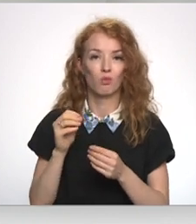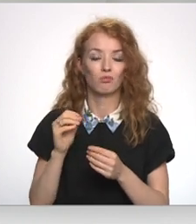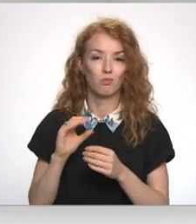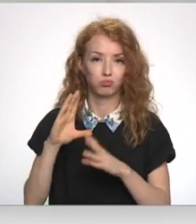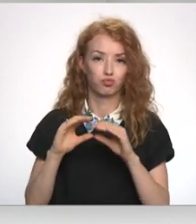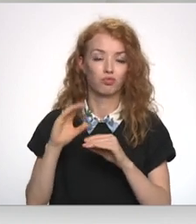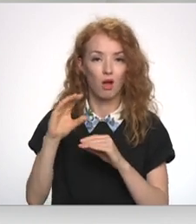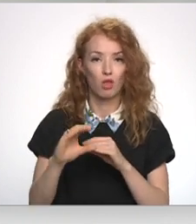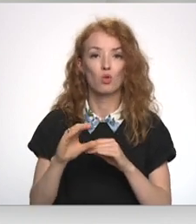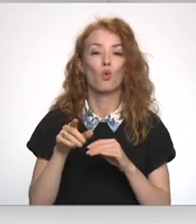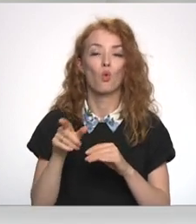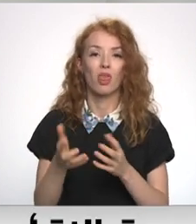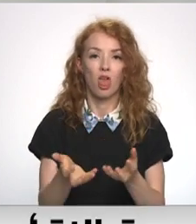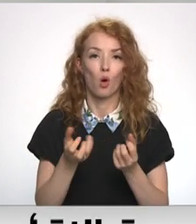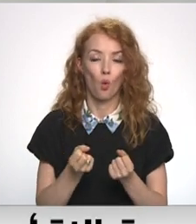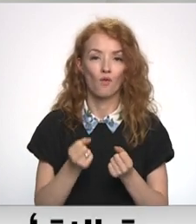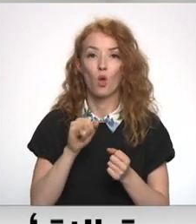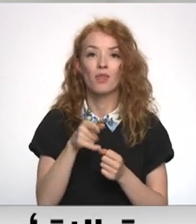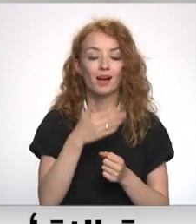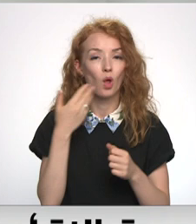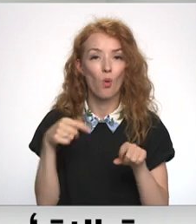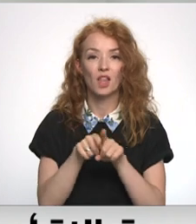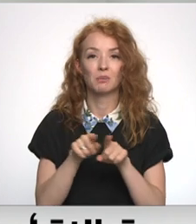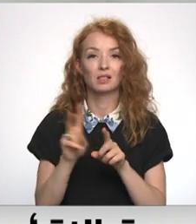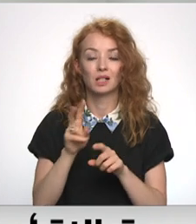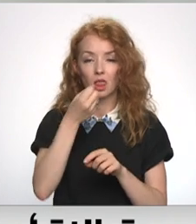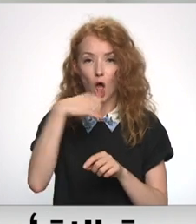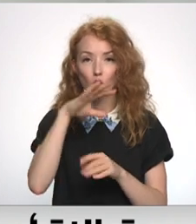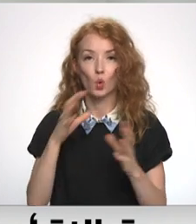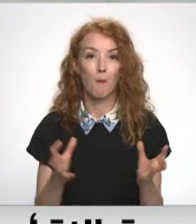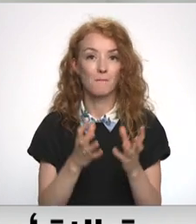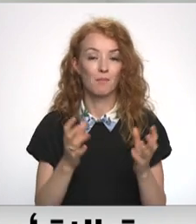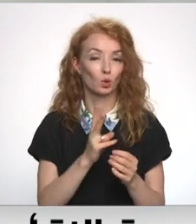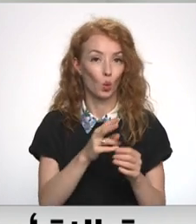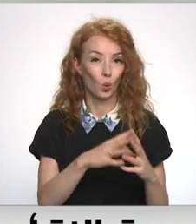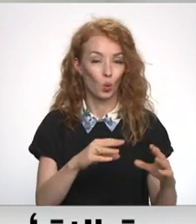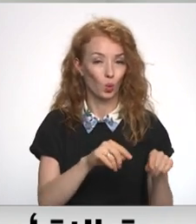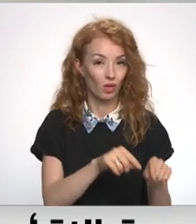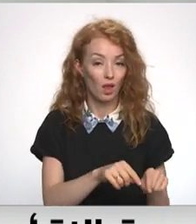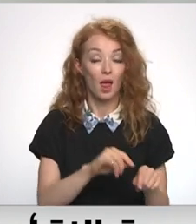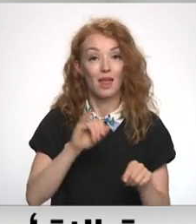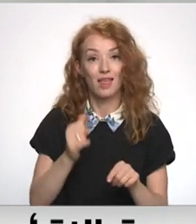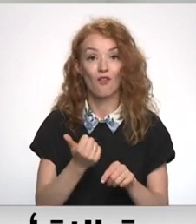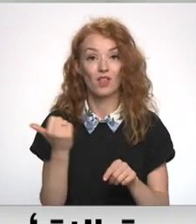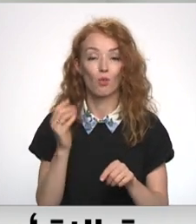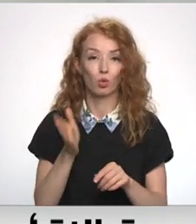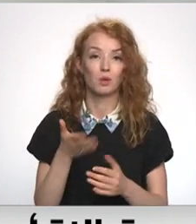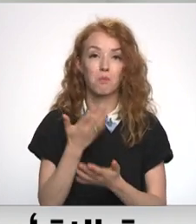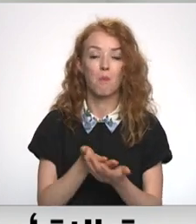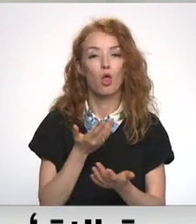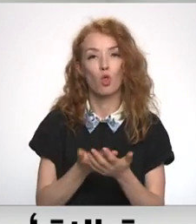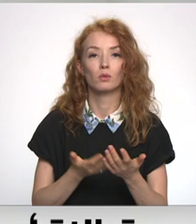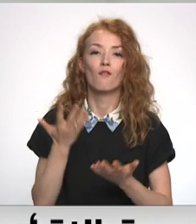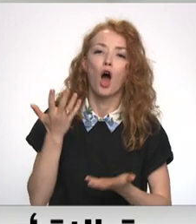kūdras ieguvē, jo tas nav tas pats, kas dārzkopības kūdra. Ja viņam būs pamatojums, ziniet, tad, kad